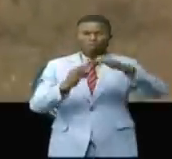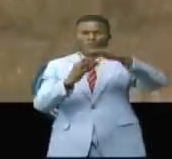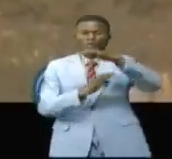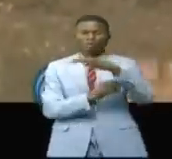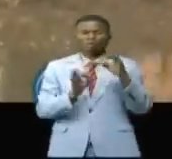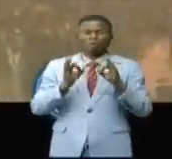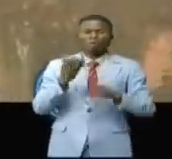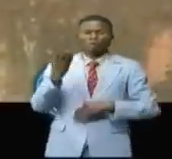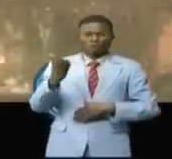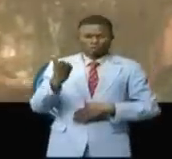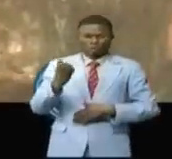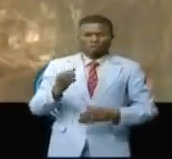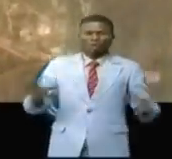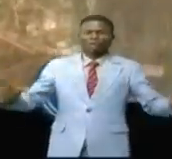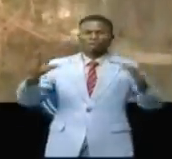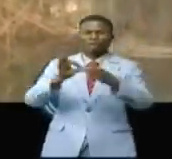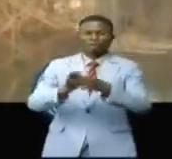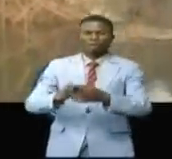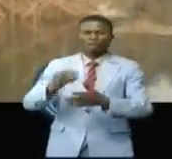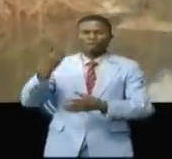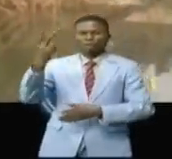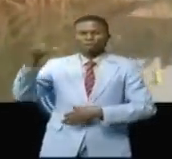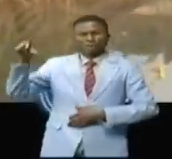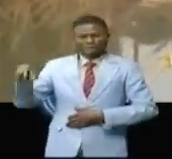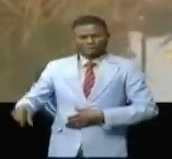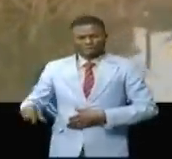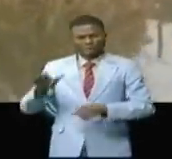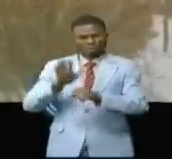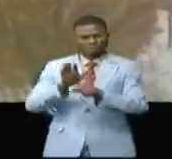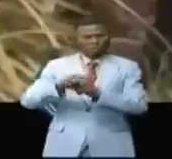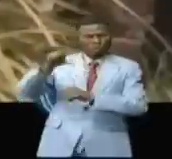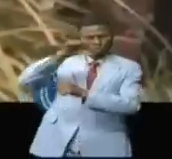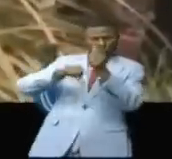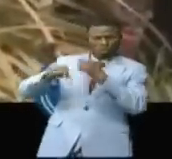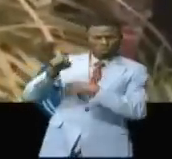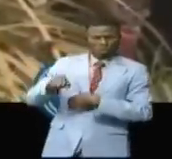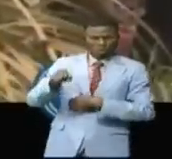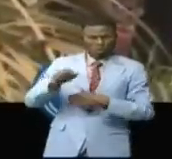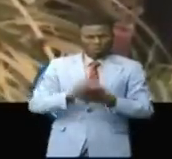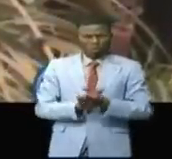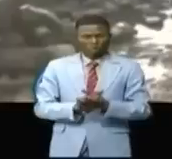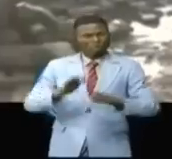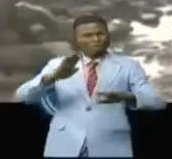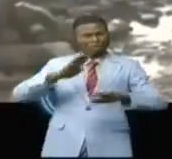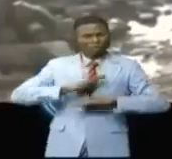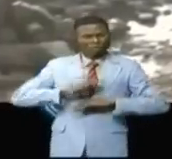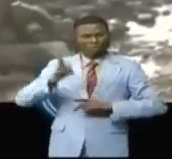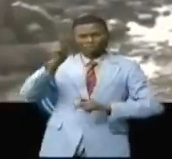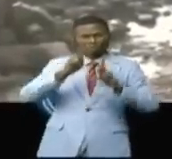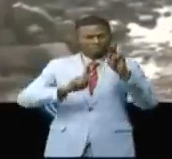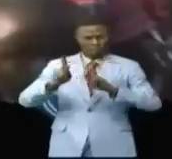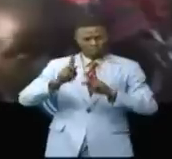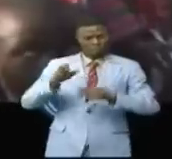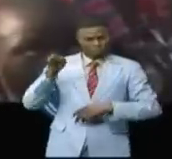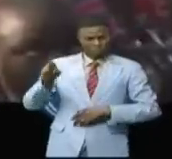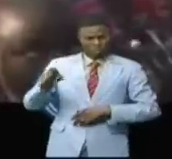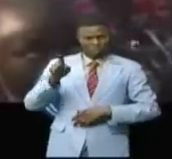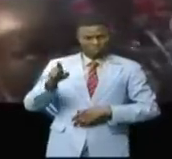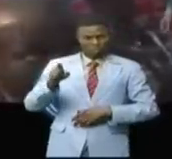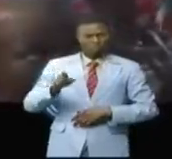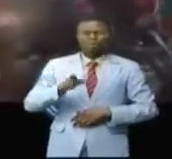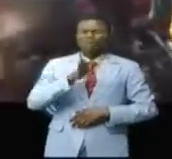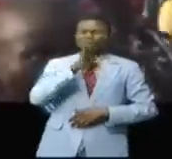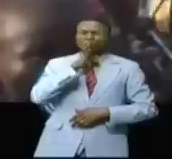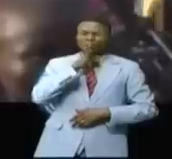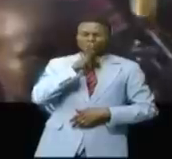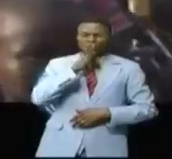gagne on réduira les quartiers don bosco qu'à rouler ses locations gamine end de soulagement pour les populations du coin qui ont longtemps recouru